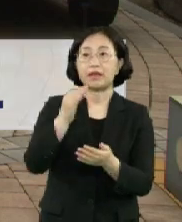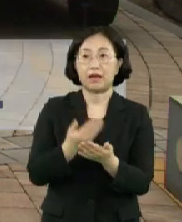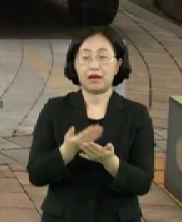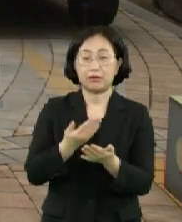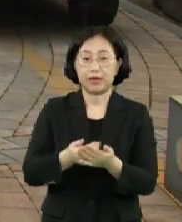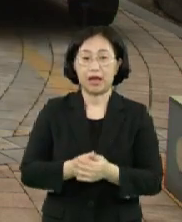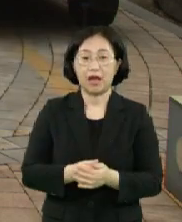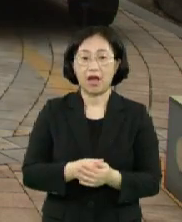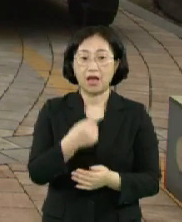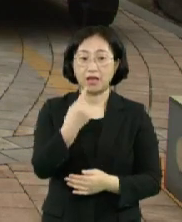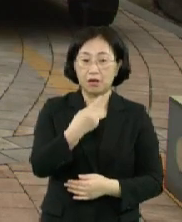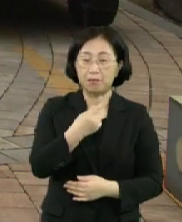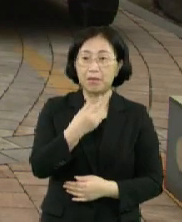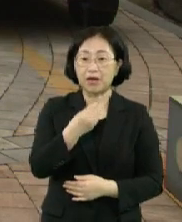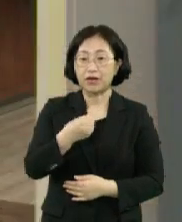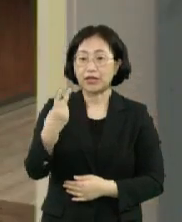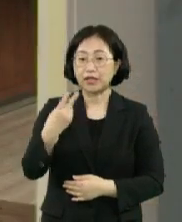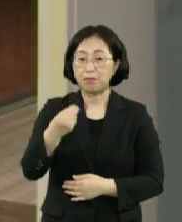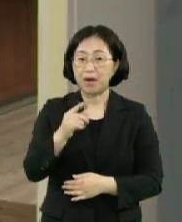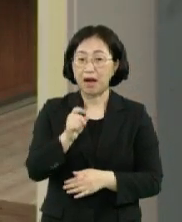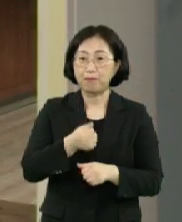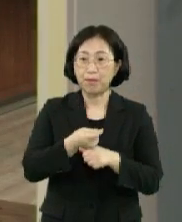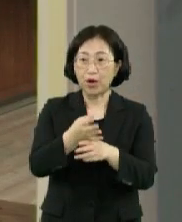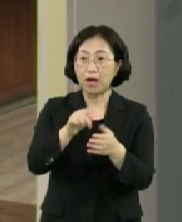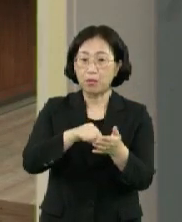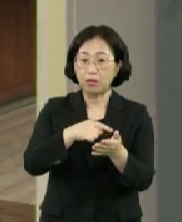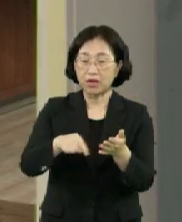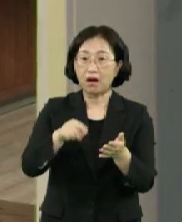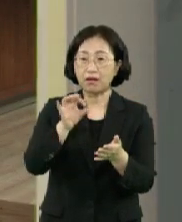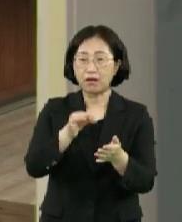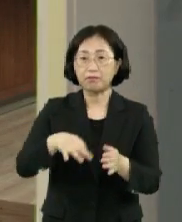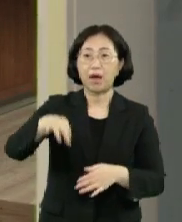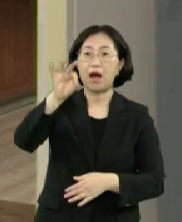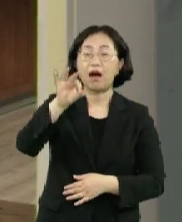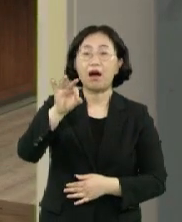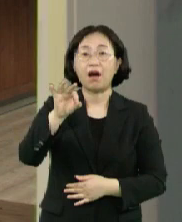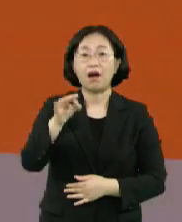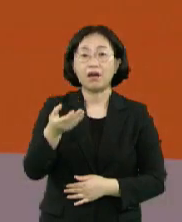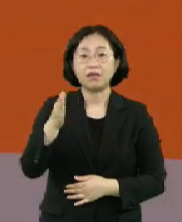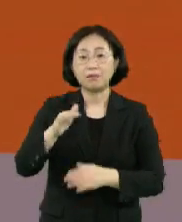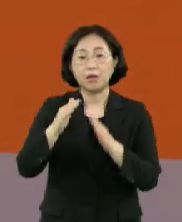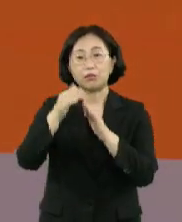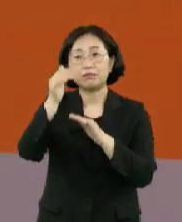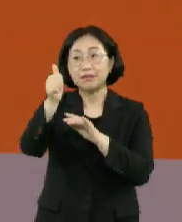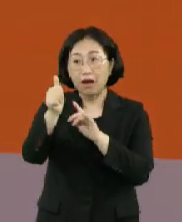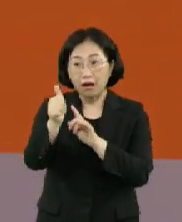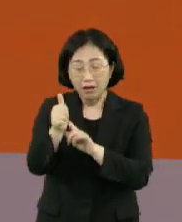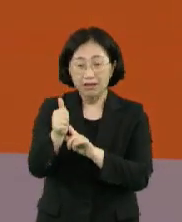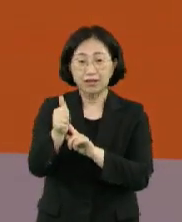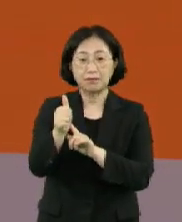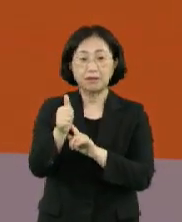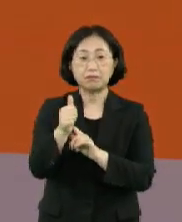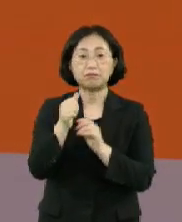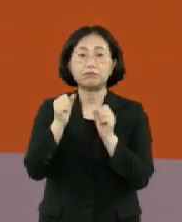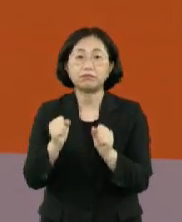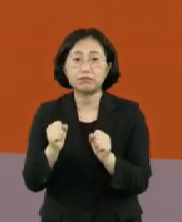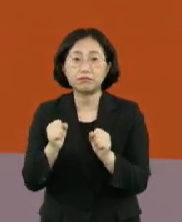3.3제곱미터당 1천만 원에서 2천만 원에 달하면서 보상액이 턱없이 늘고 있지만 업주가 버티면 어쩔 수 없는 게